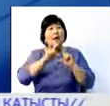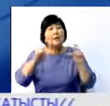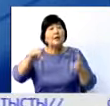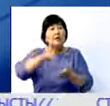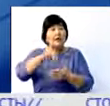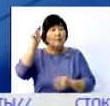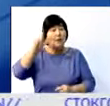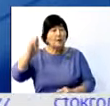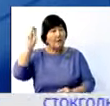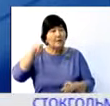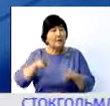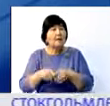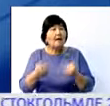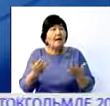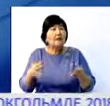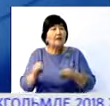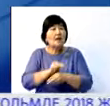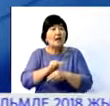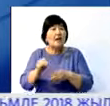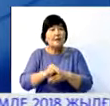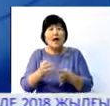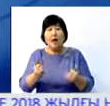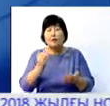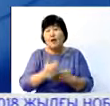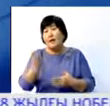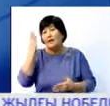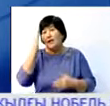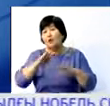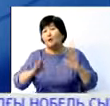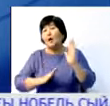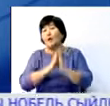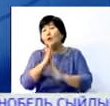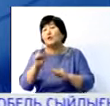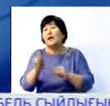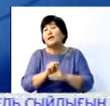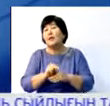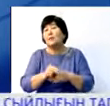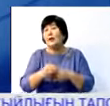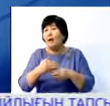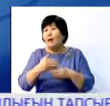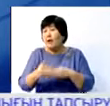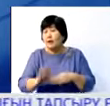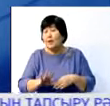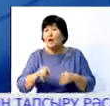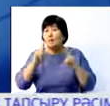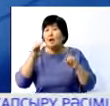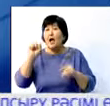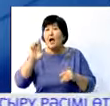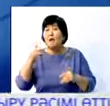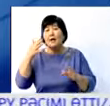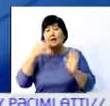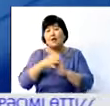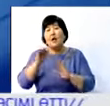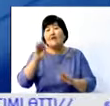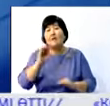қабырғасында оқушы біліммен қатар қаншалықты тәлім тәрбие алып жүр. Саналы ұрпақ өсіруде тәрбие жаға ұқсап тұрған жоқ па? Белгілі абайтанушы филолог